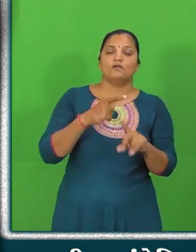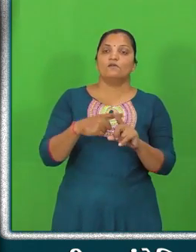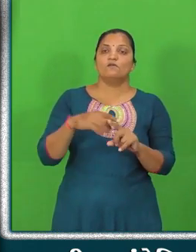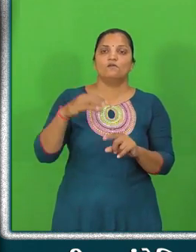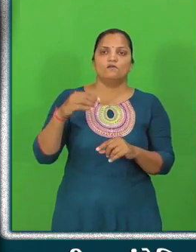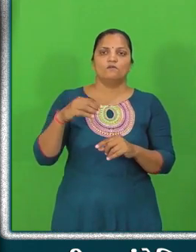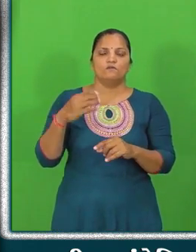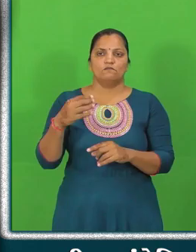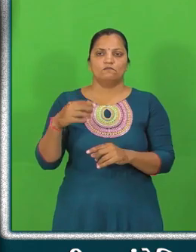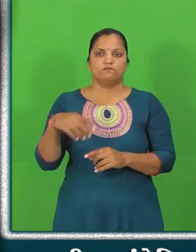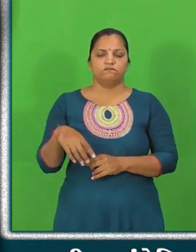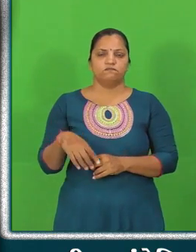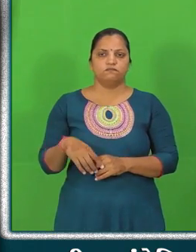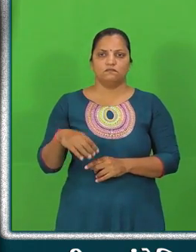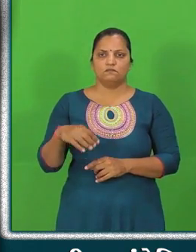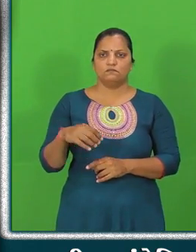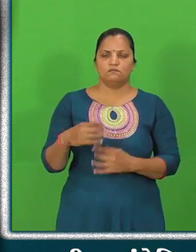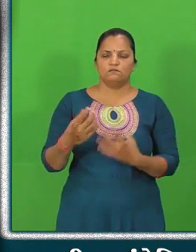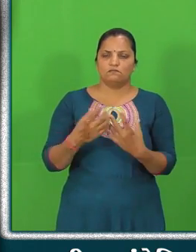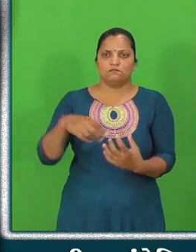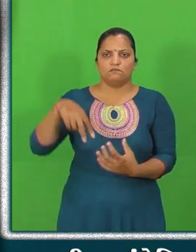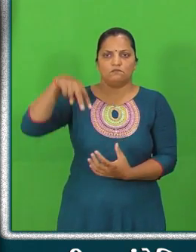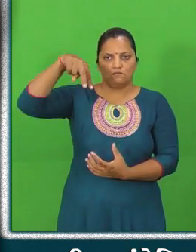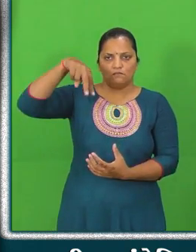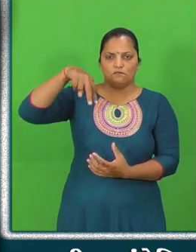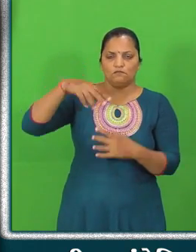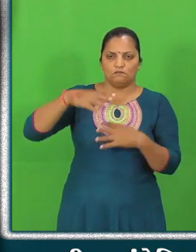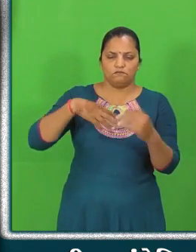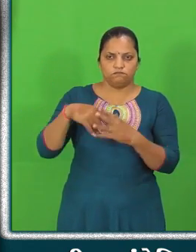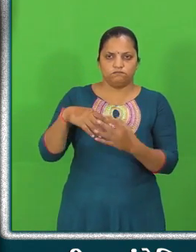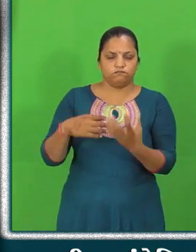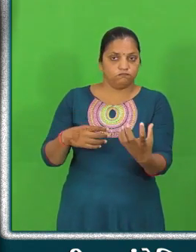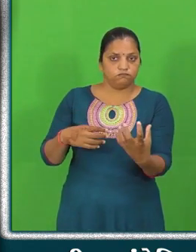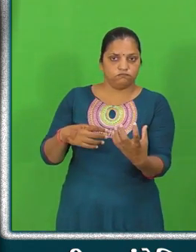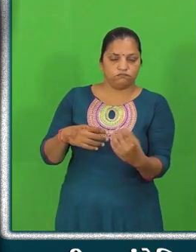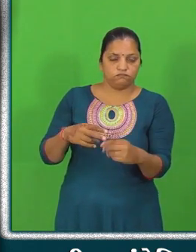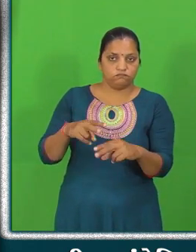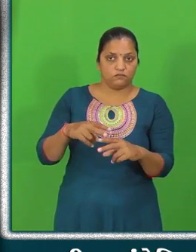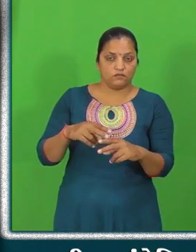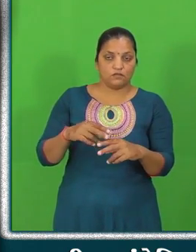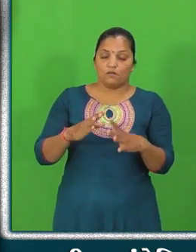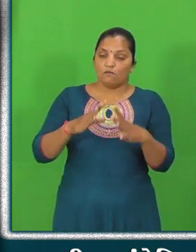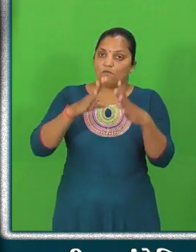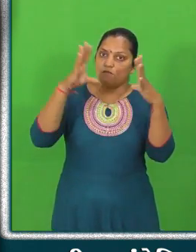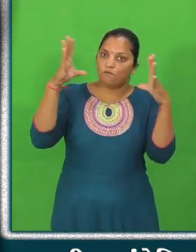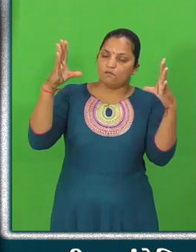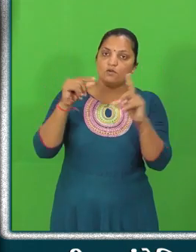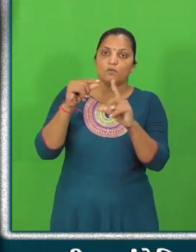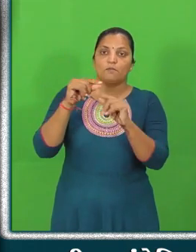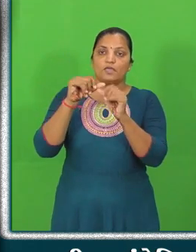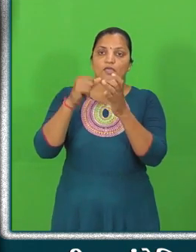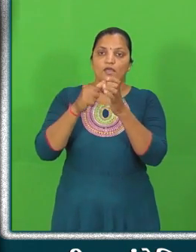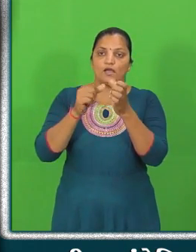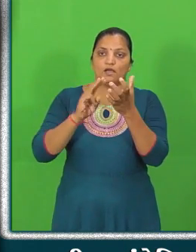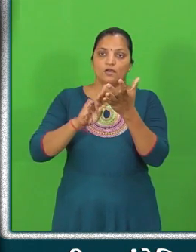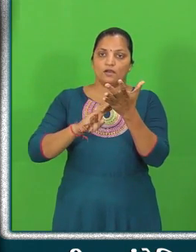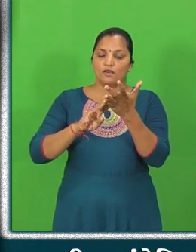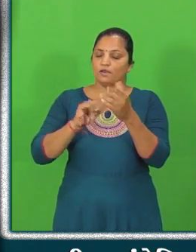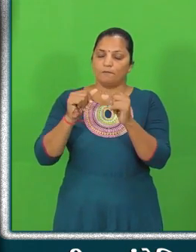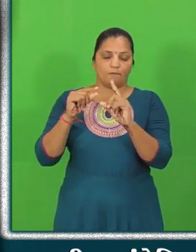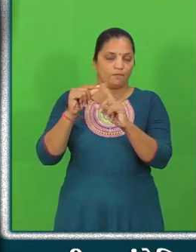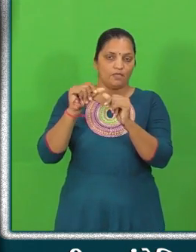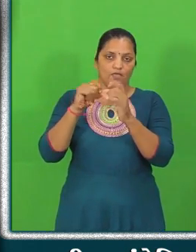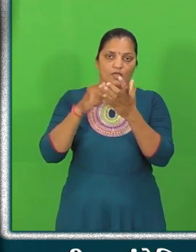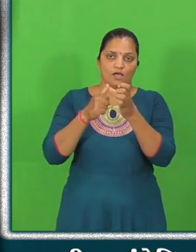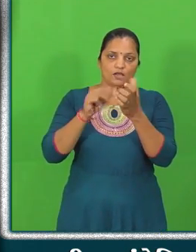છે અને એનું પરિમાણ આપણે જોઈ શકો છો તમે અહીંયા. વસ્તુ કરતા કેવું છે, મોટું છે. ઓકે, કદ